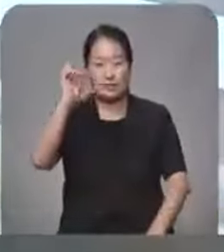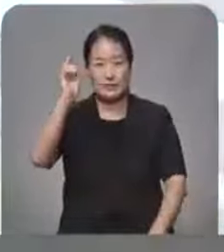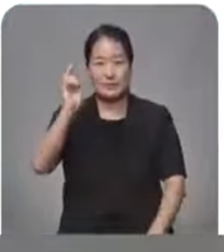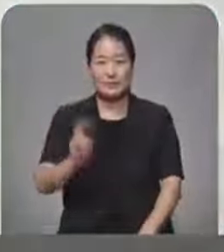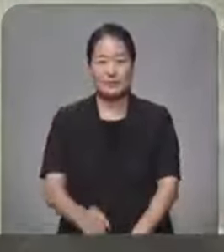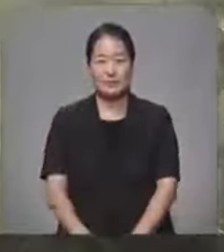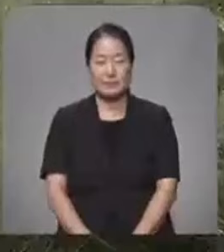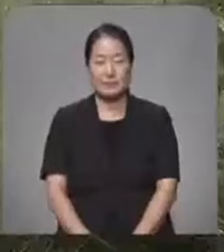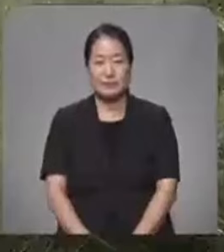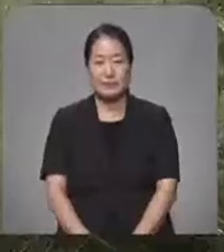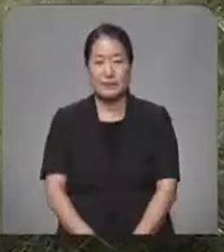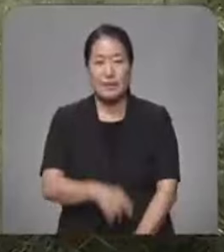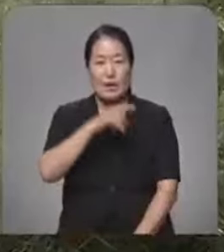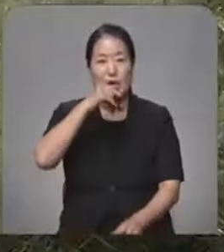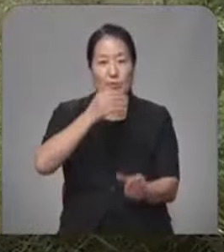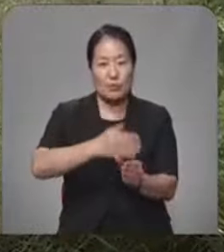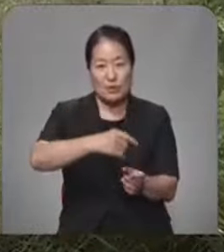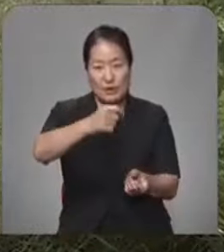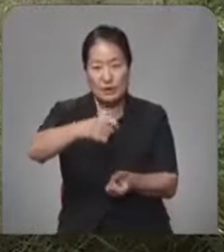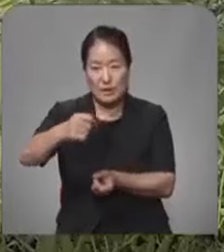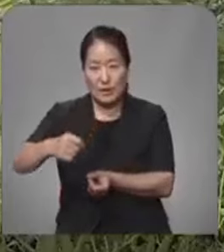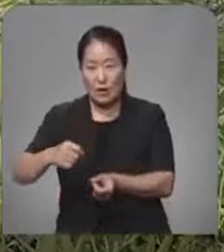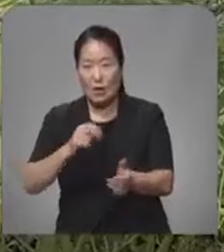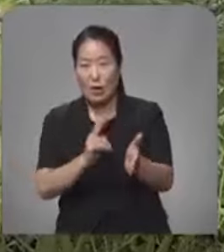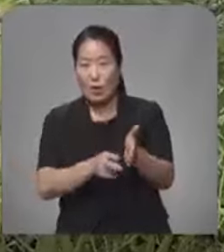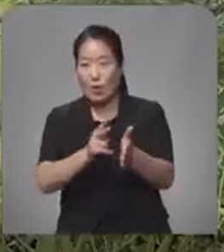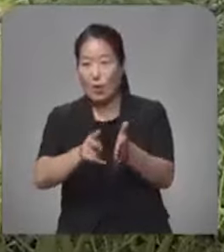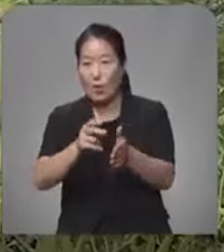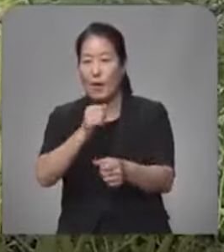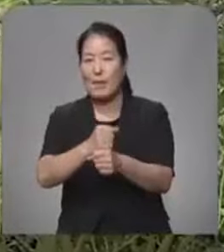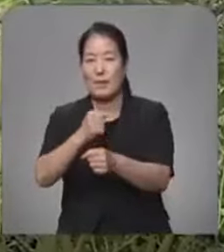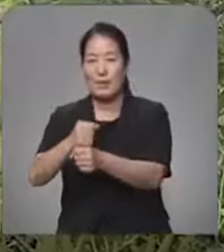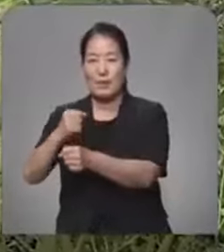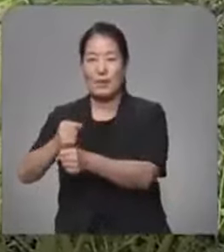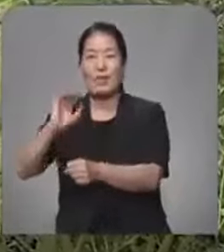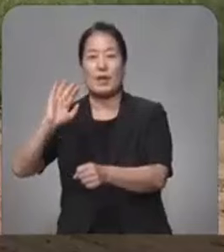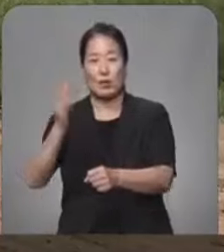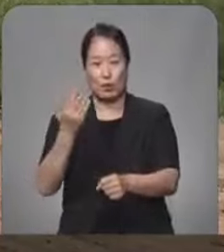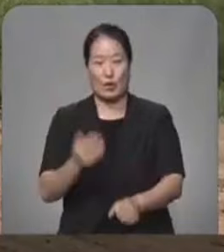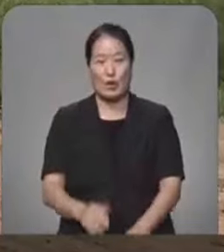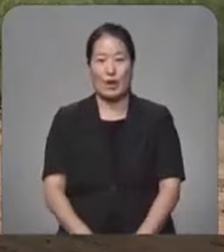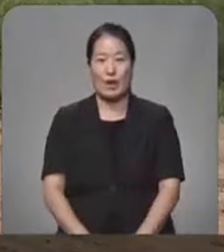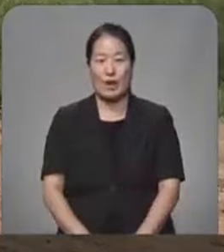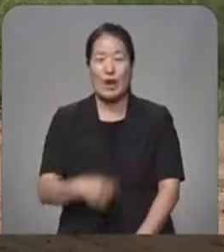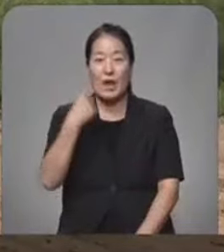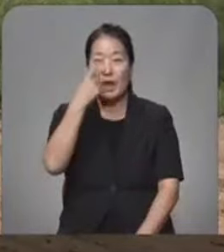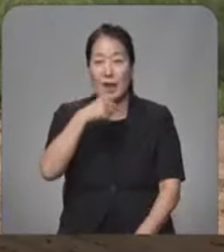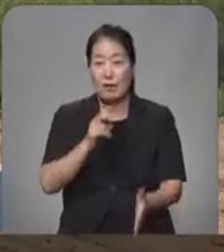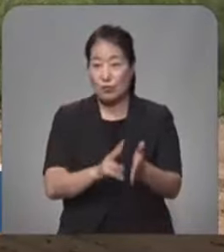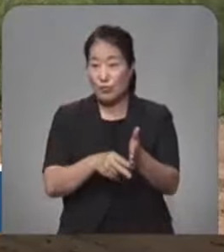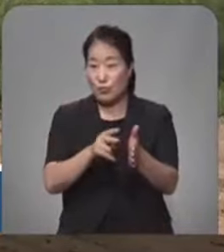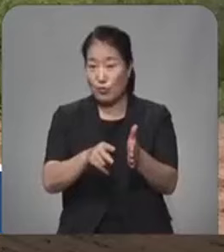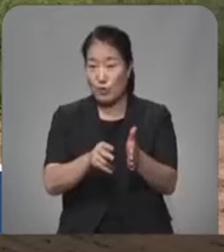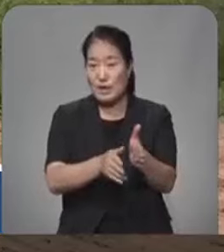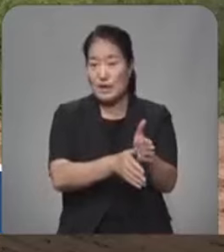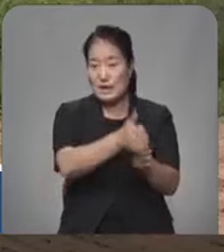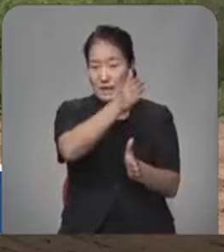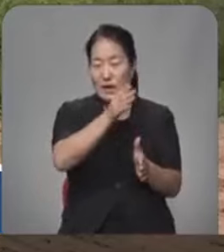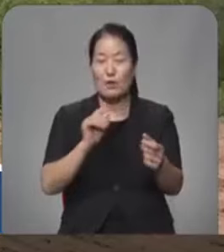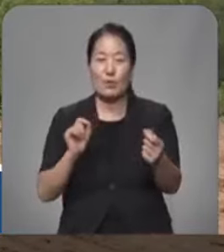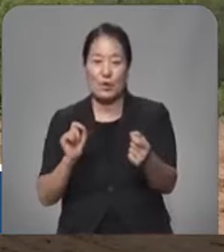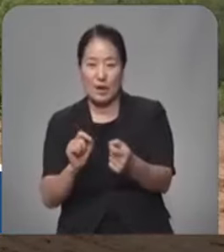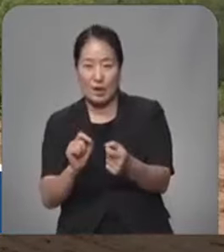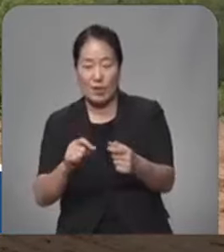예측입니다. 접경 지역 교통망 개선의 돌파구가 될 것으로 기대됩니다. 특히 양구역의 경우 시가지와 거리가